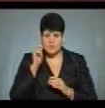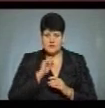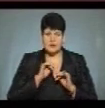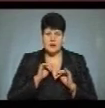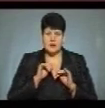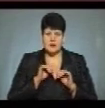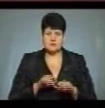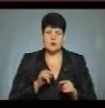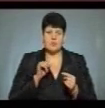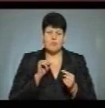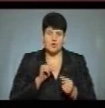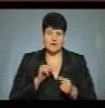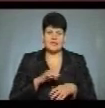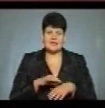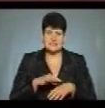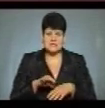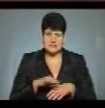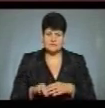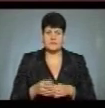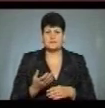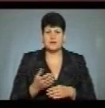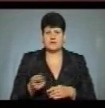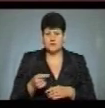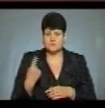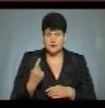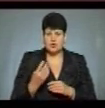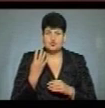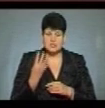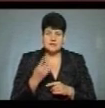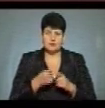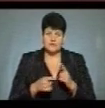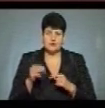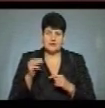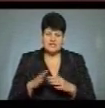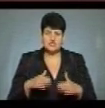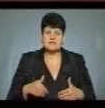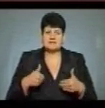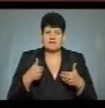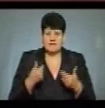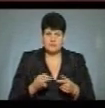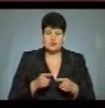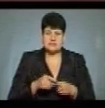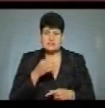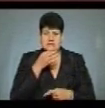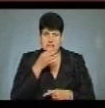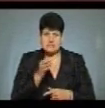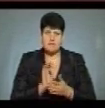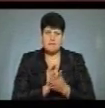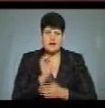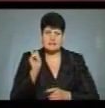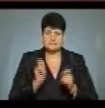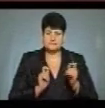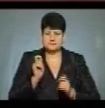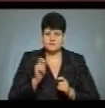Тернопільщині». 4,5 тисячі звернень про насильство зареєстрували поліцейські області від початку року. Про це розповів під час прес-брифінгу